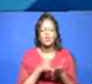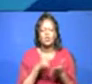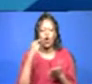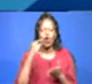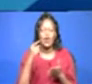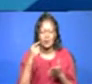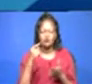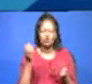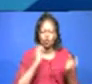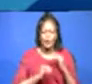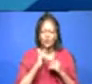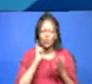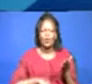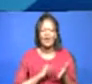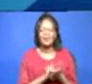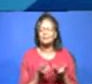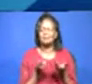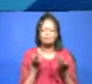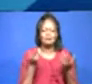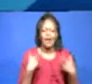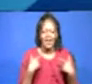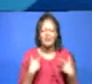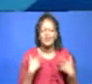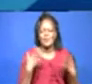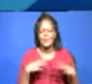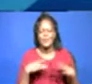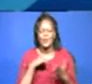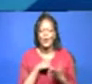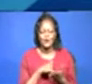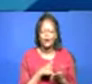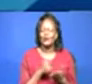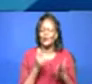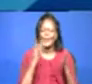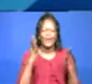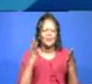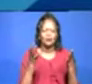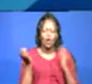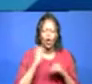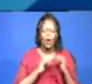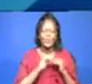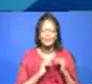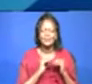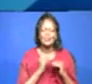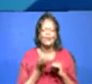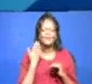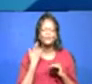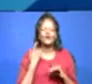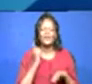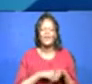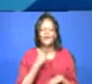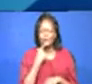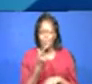akisema alikabiliana na makundi ya wakiritimba waliohusika na kashfa kubwa za ufisadi wakati wa enzi ya aliyekuwa rais Daniel